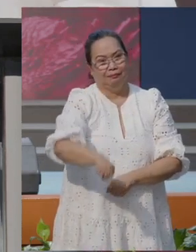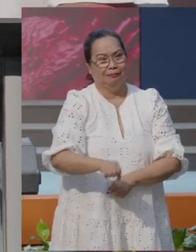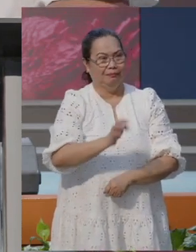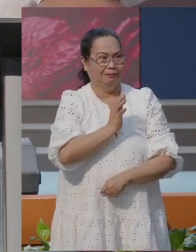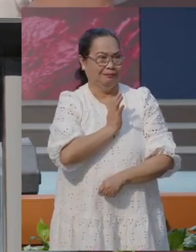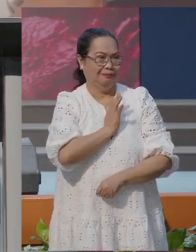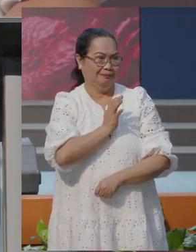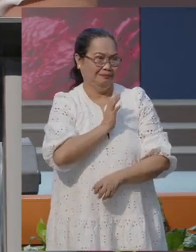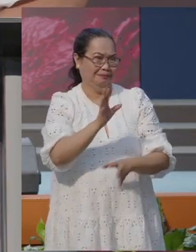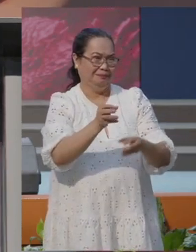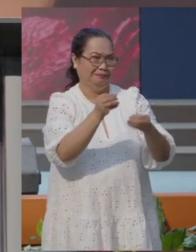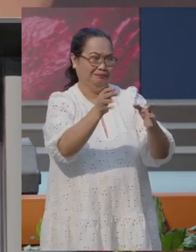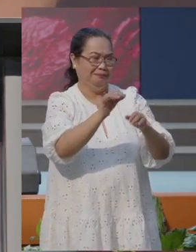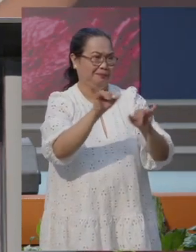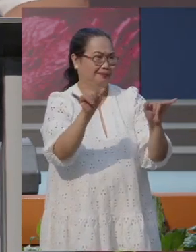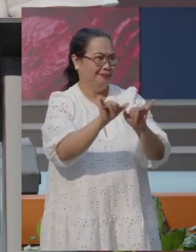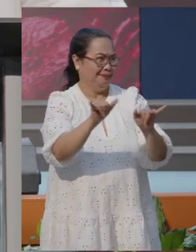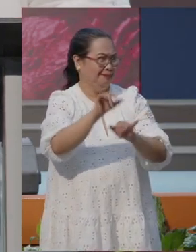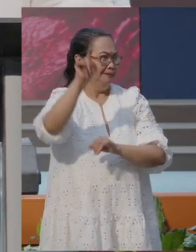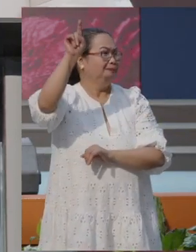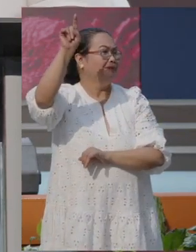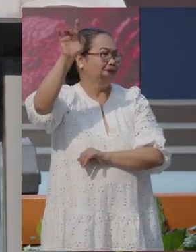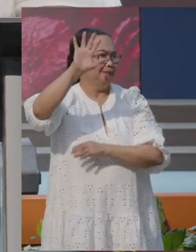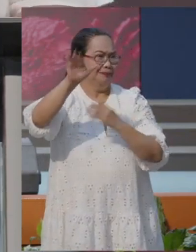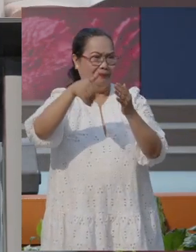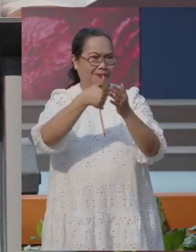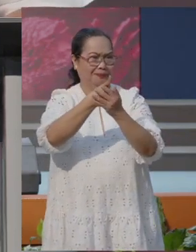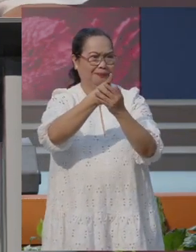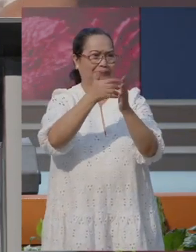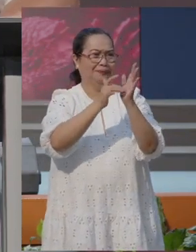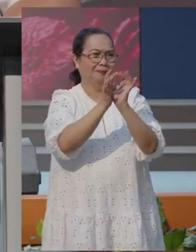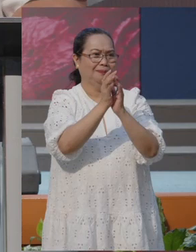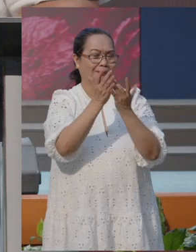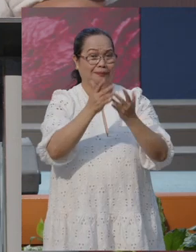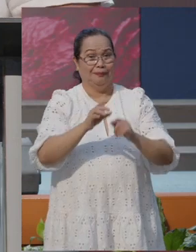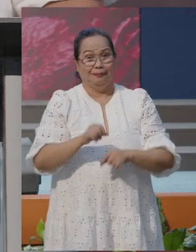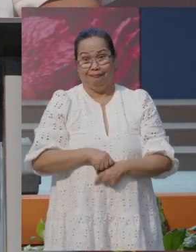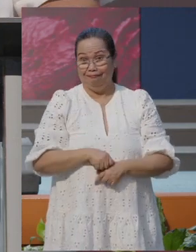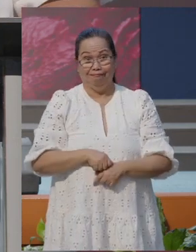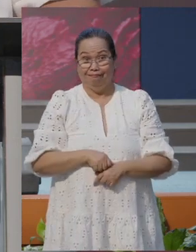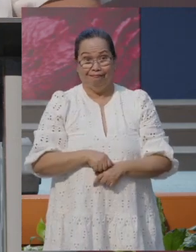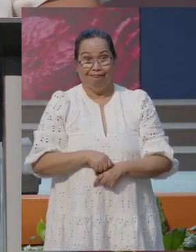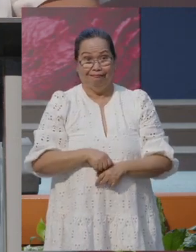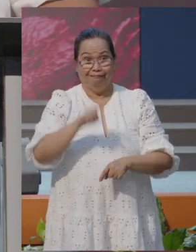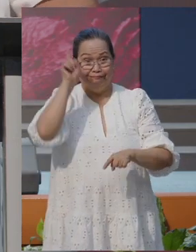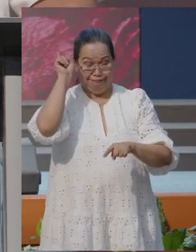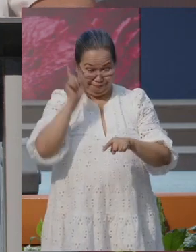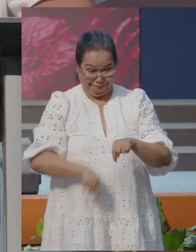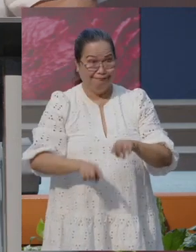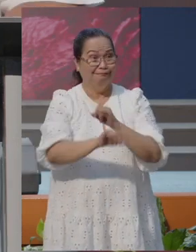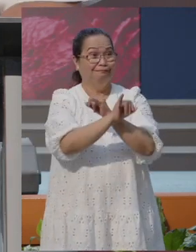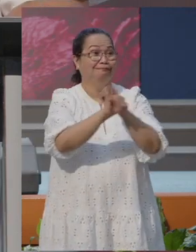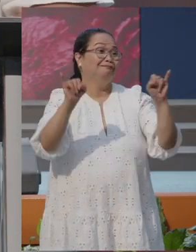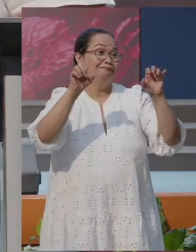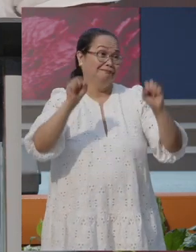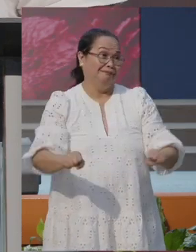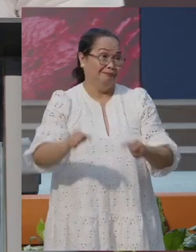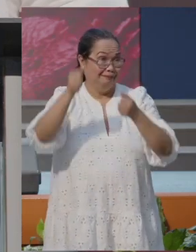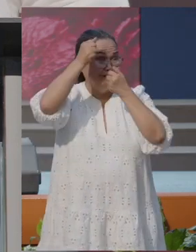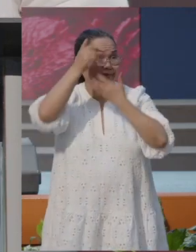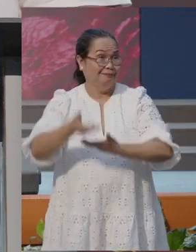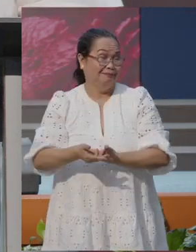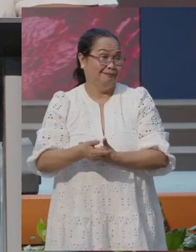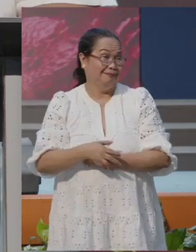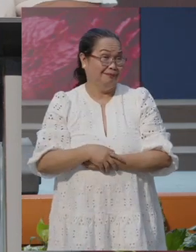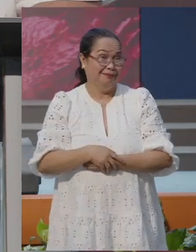kabutihan. Ganon ang tema ng buong Biblia. Napaka-imposible ng utos na ito. Kahit nga mga kapatid natin, mga